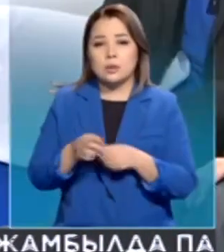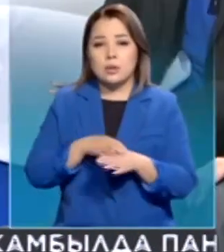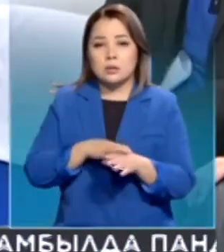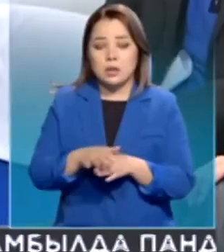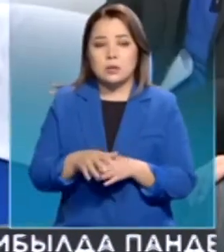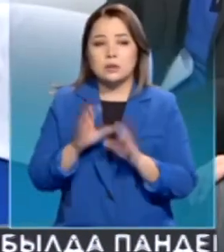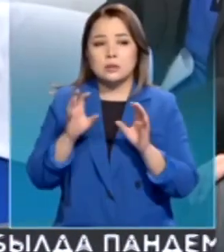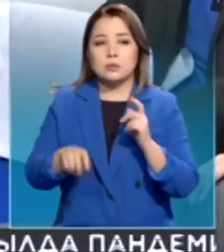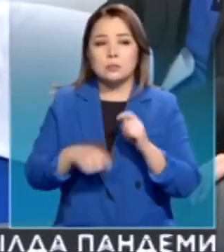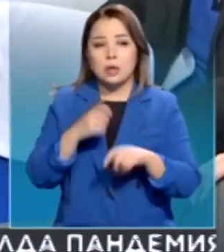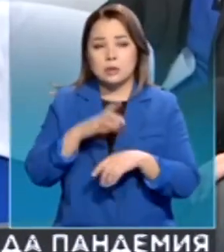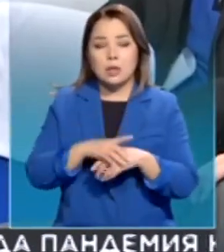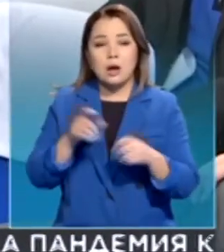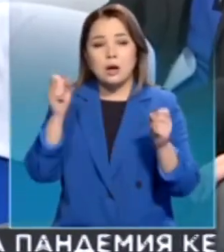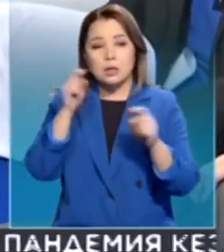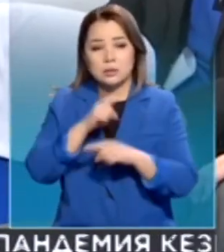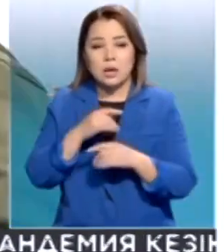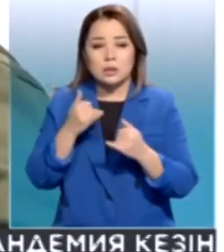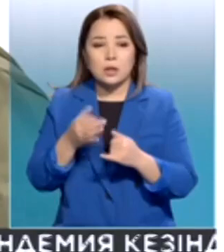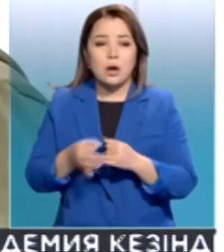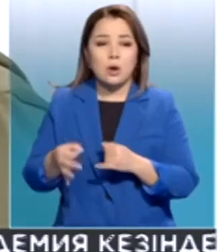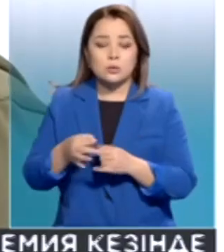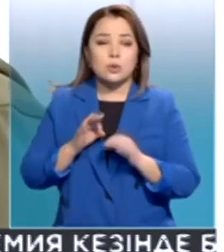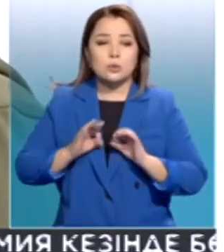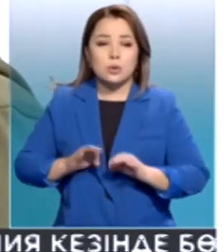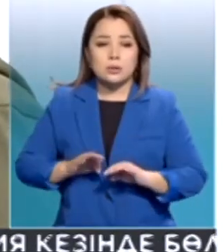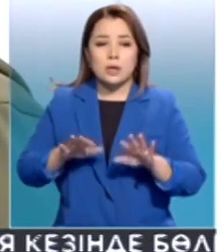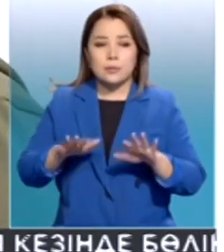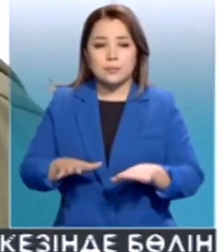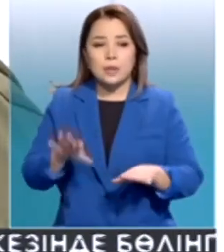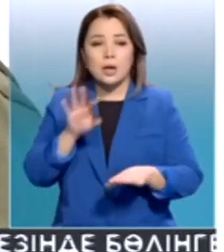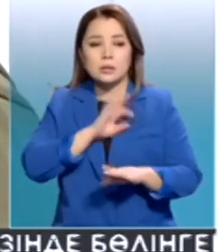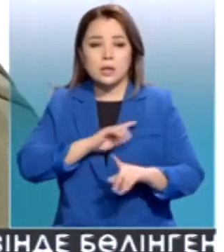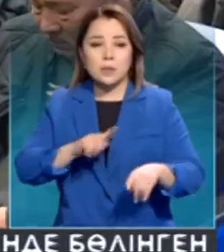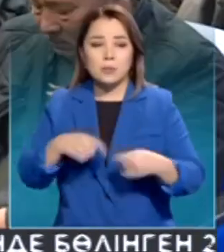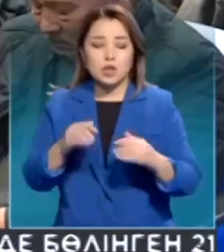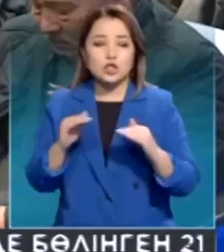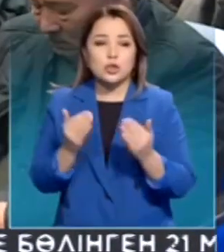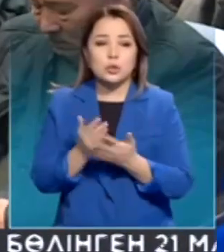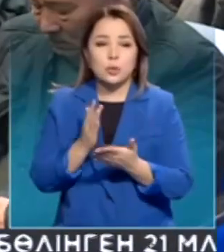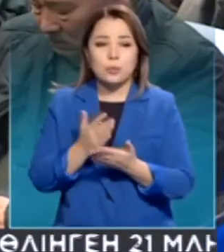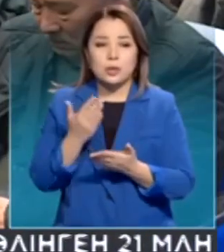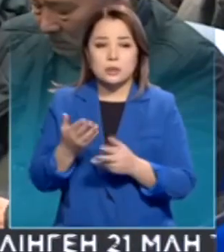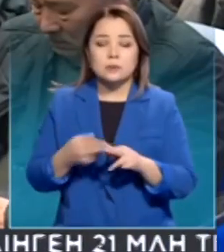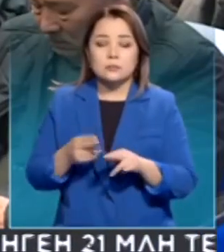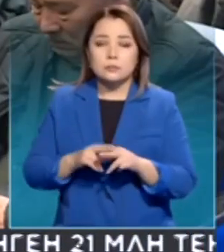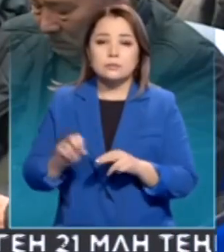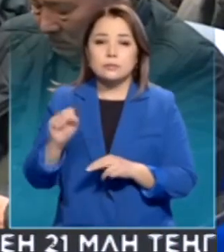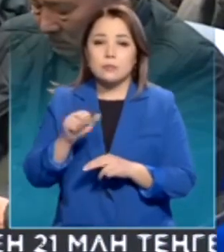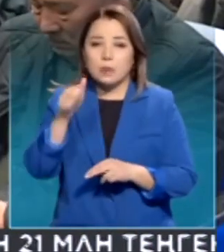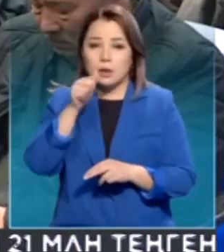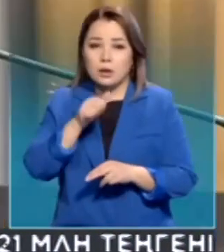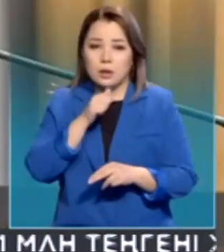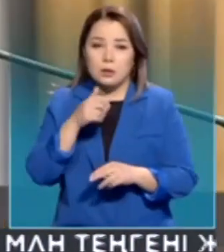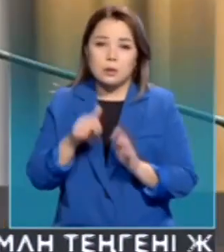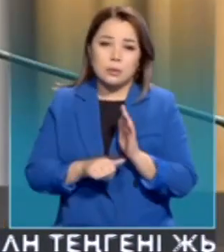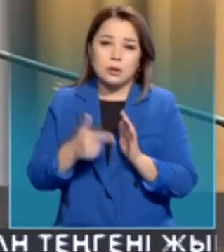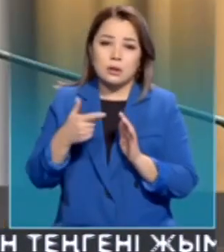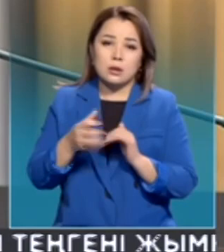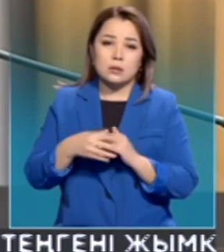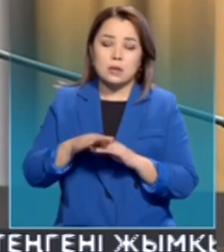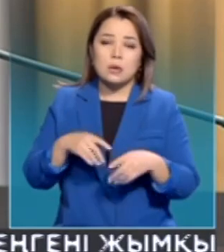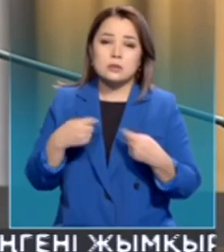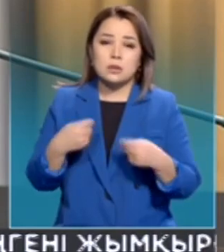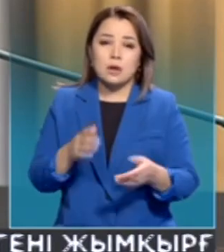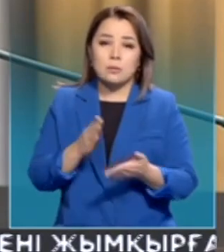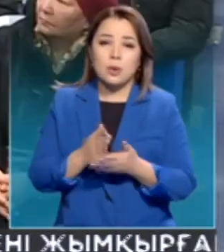бірқатар заң бұзушылығы анықтаған. Тиісінше аудандық сот тарапынан оны пайдалануға шектеу қойылған. Десе де тамыз айында 60 гектардан астамы